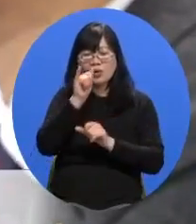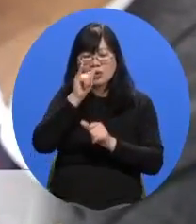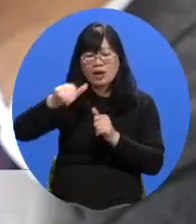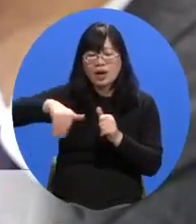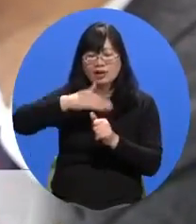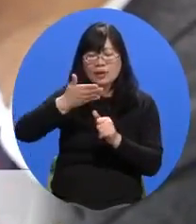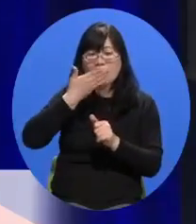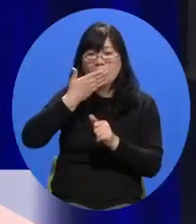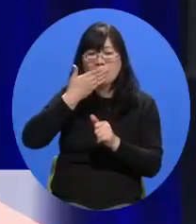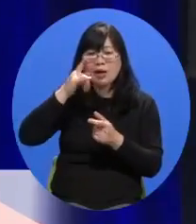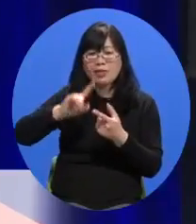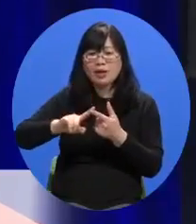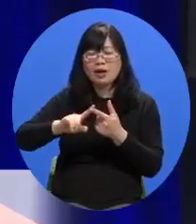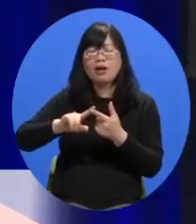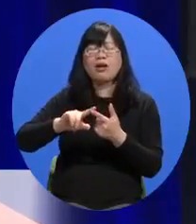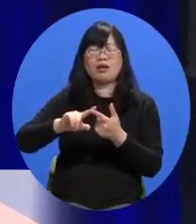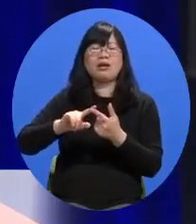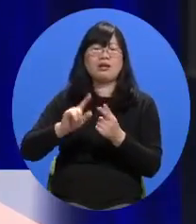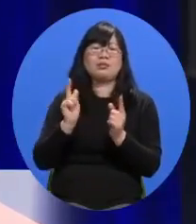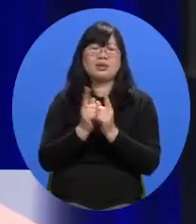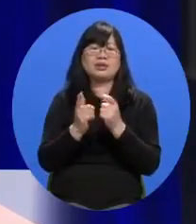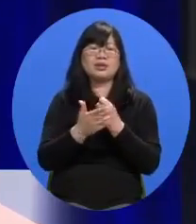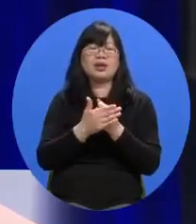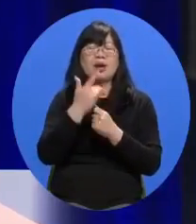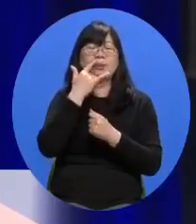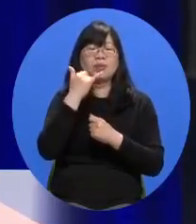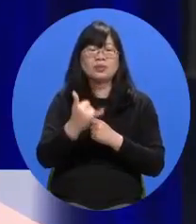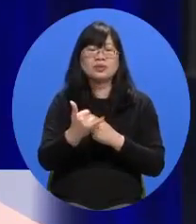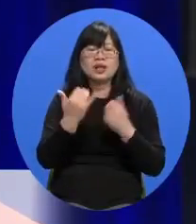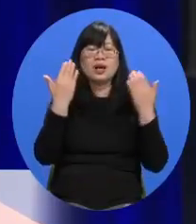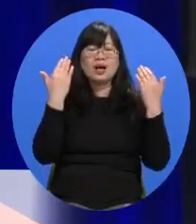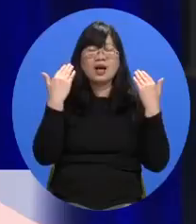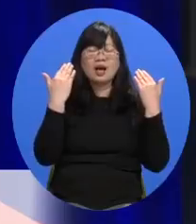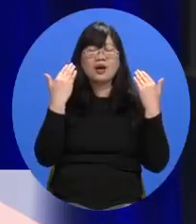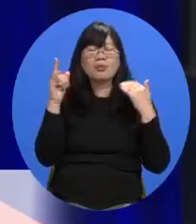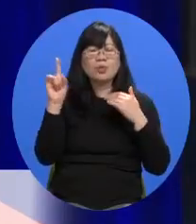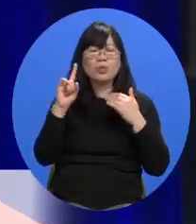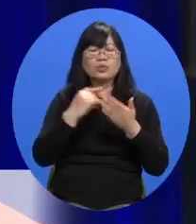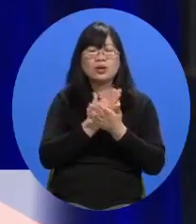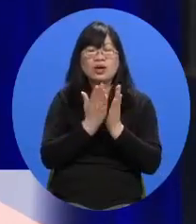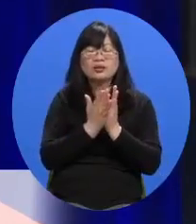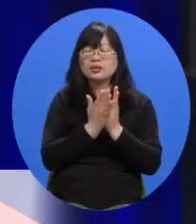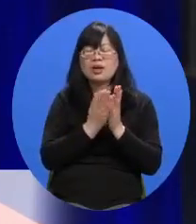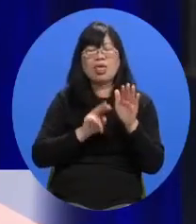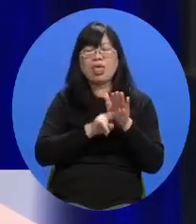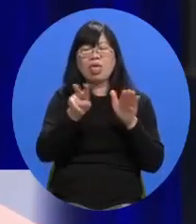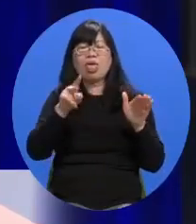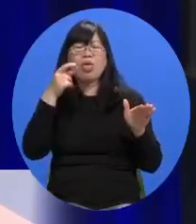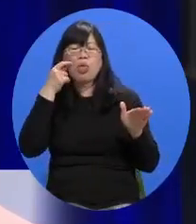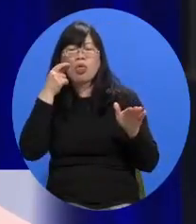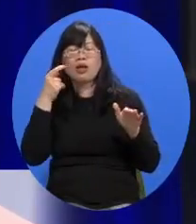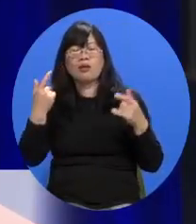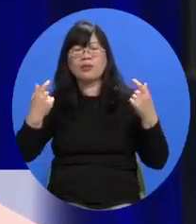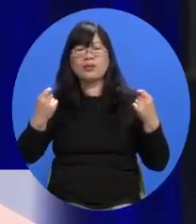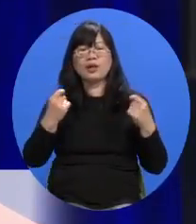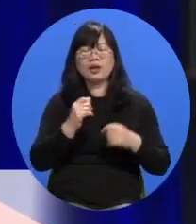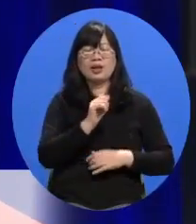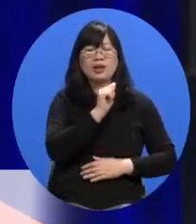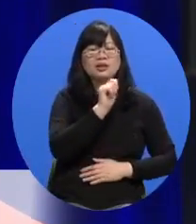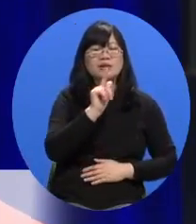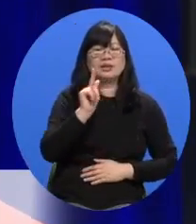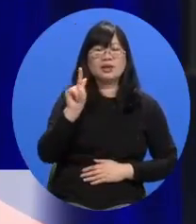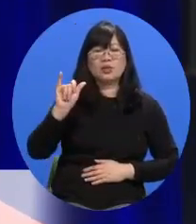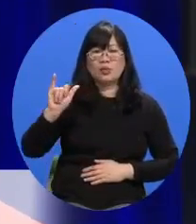환경이 되는가 하는 문제에 부딪히니까 네. 학부모들이 학력과 학벌에서 헤어나질 못하는 거예요. 모든 학부모들이 다 스카이캐슬에